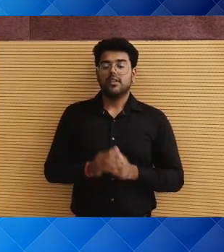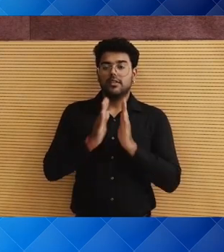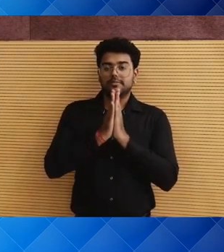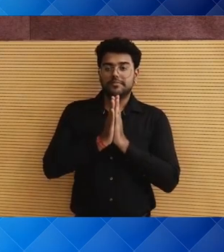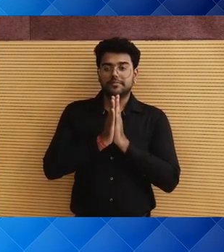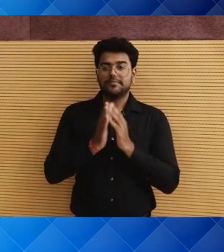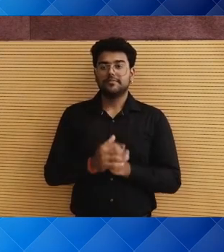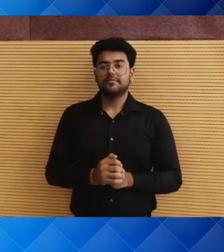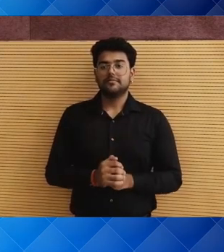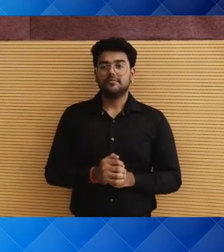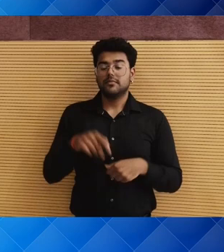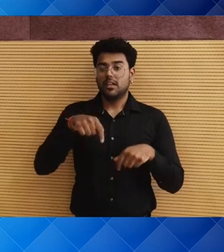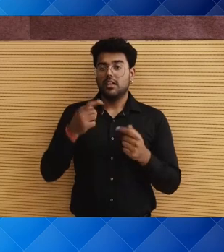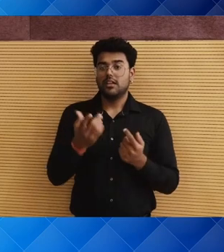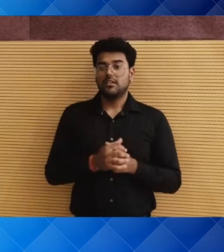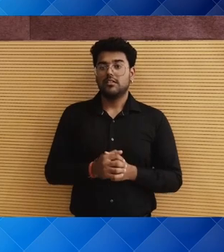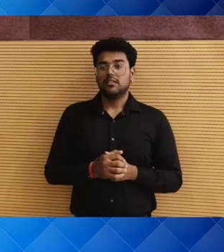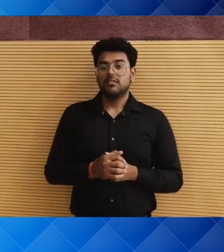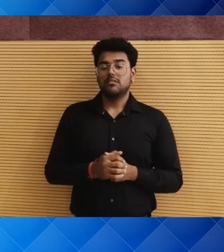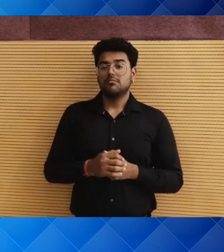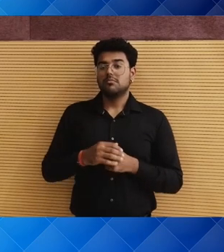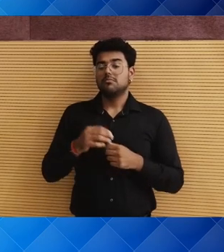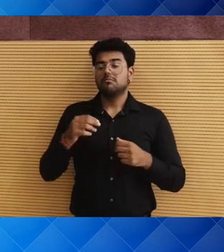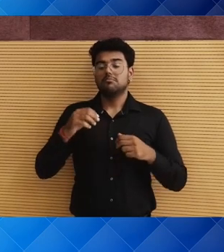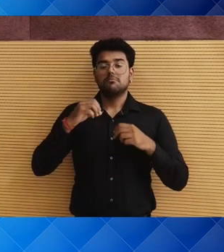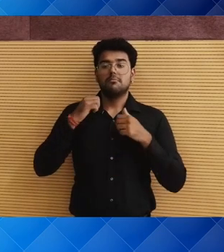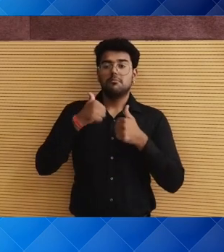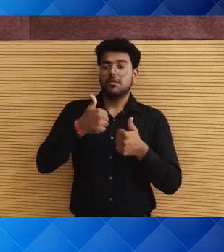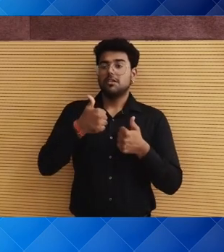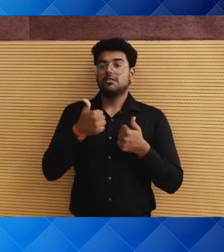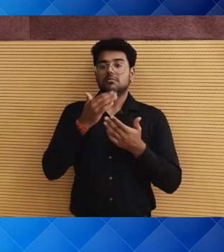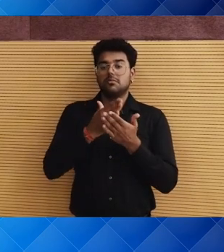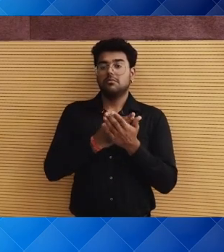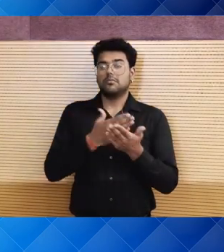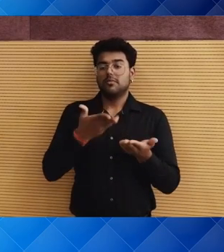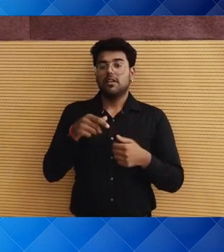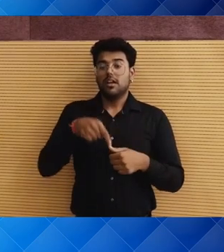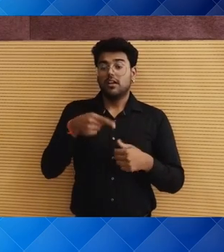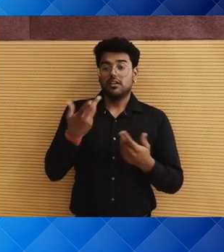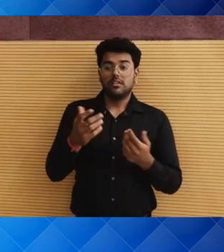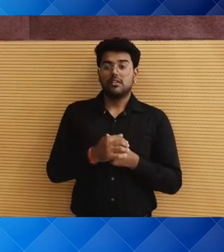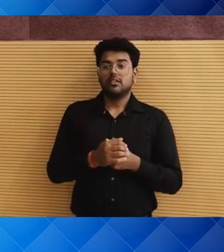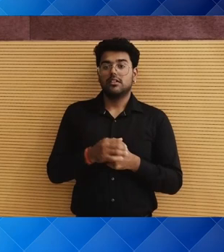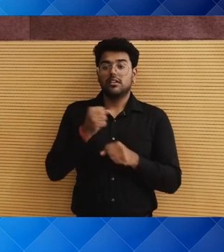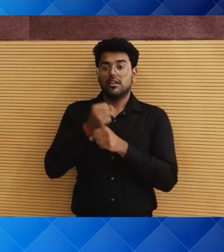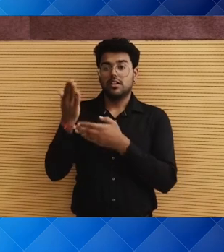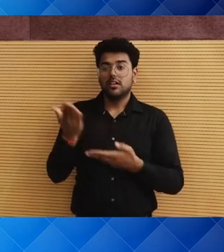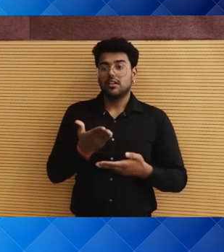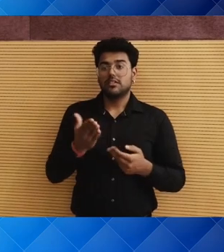नमस्कार। आज के इस ऐतिहासिक अवसर पर हमारे मुख्य अतिथि माननीय